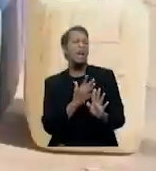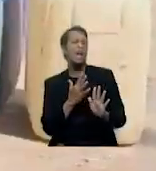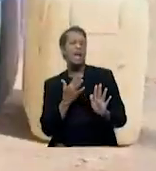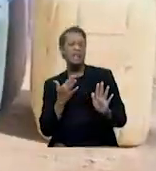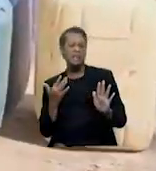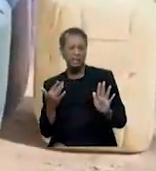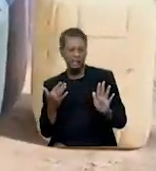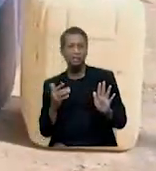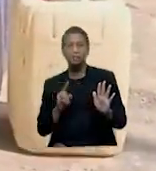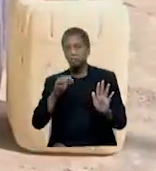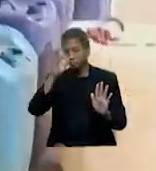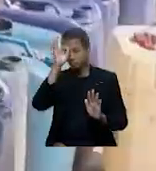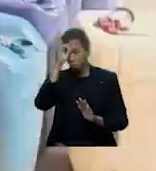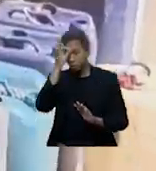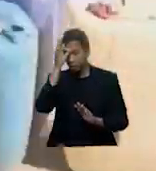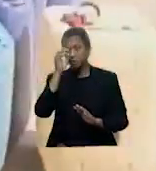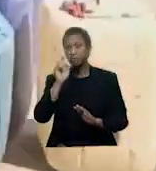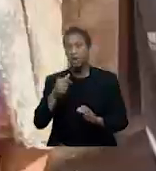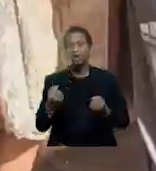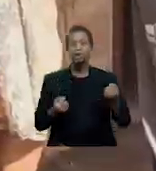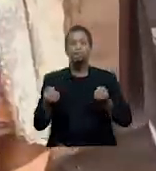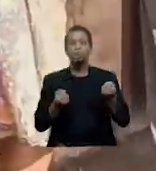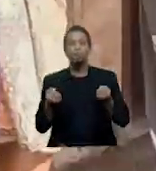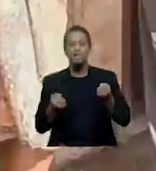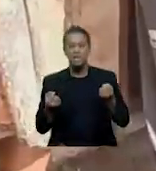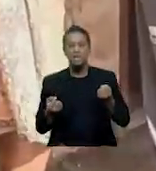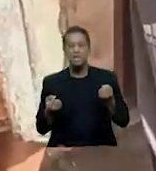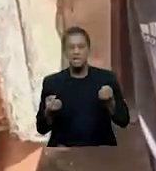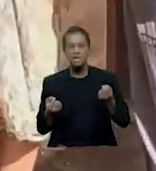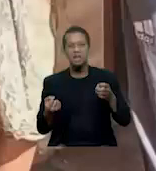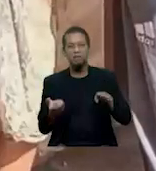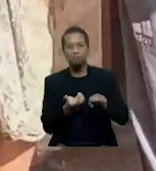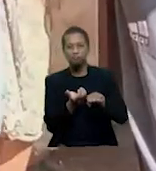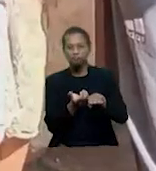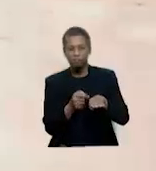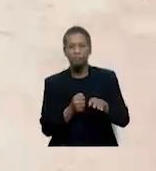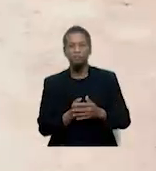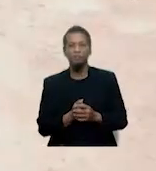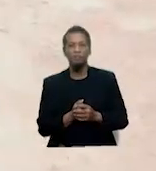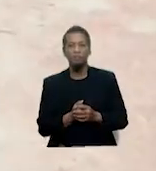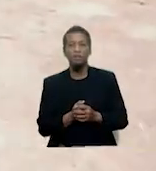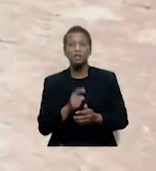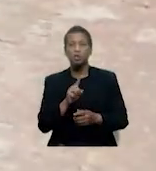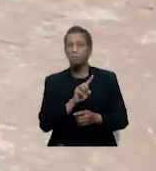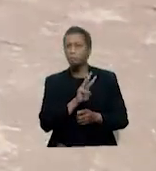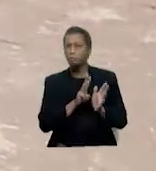tempat melalui mobil water cannon. Sejak musim kemarau, Desa Kedung Pengaron dilanda kekurangan air